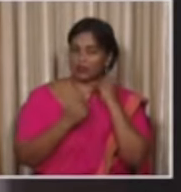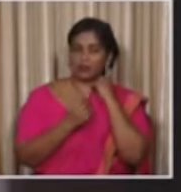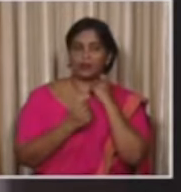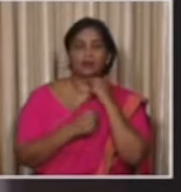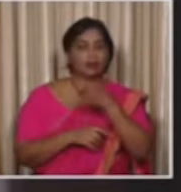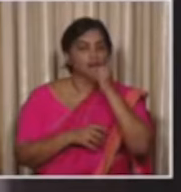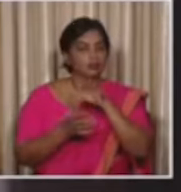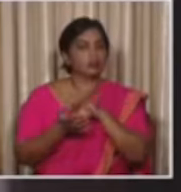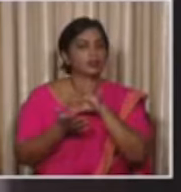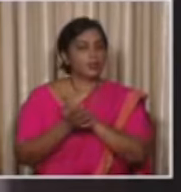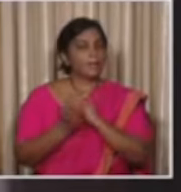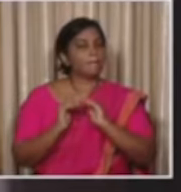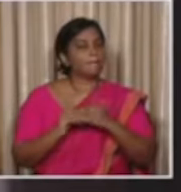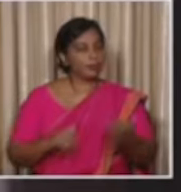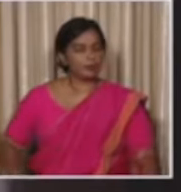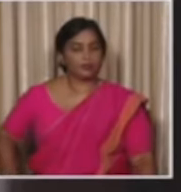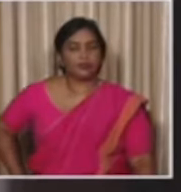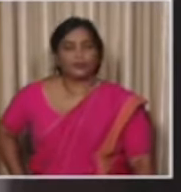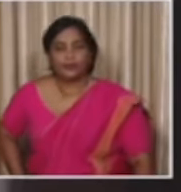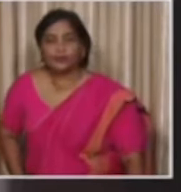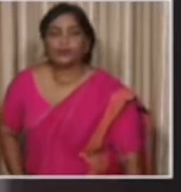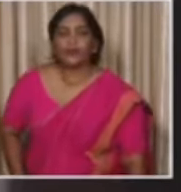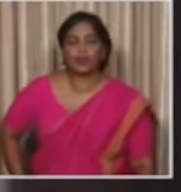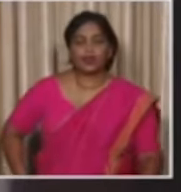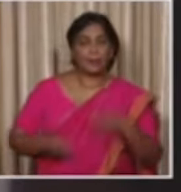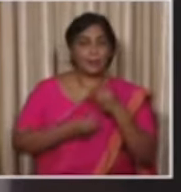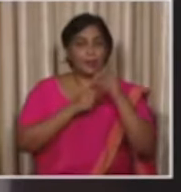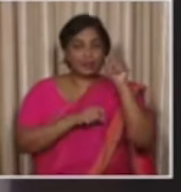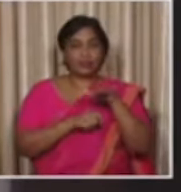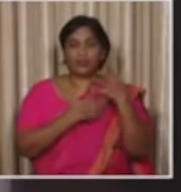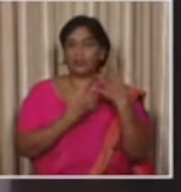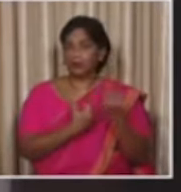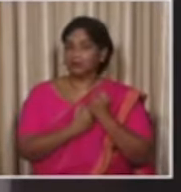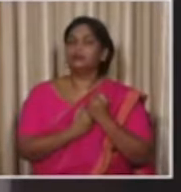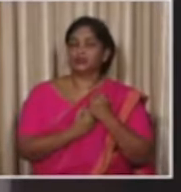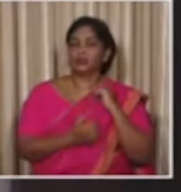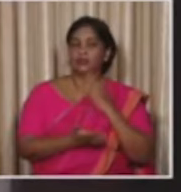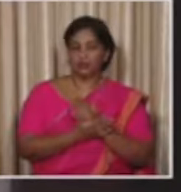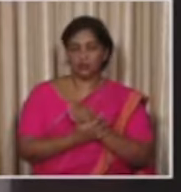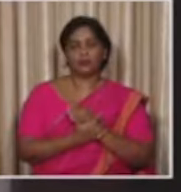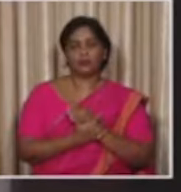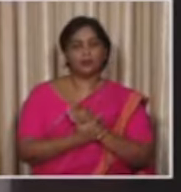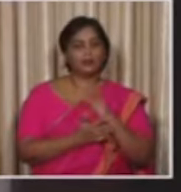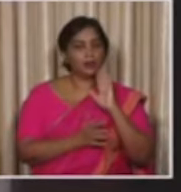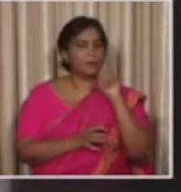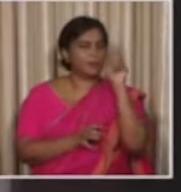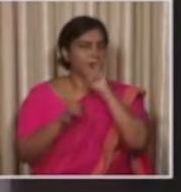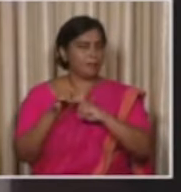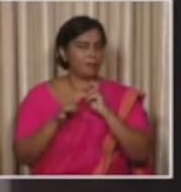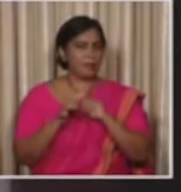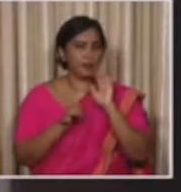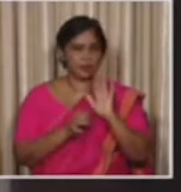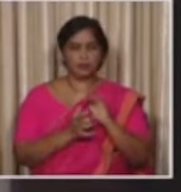ඒ තීන්දුව ගත්තයින් පස්සේ පරාටේ නීතිය තාවකාලිකව අත්හිටුවන්. හැබැයි එක ප්‍රශ්නයක් වෙලා